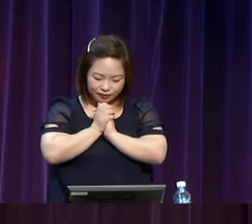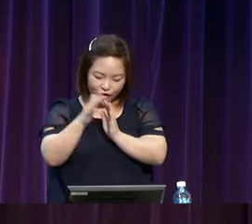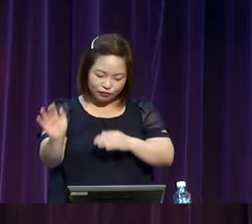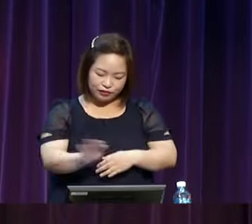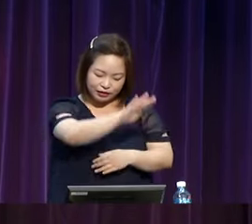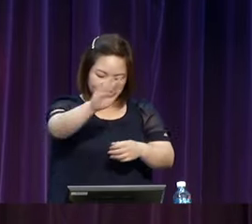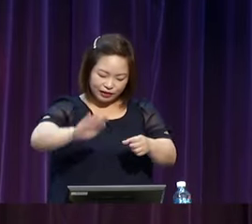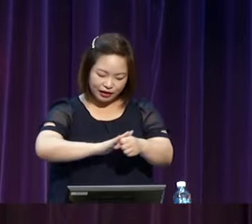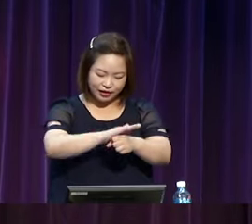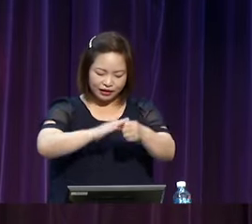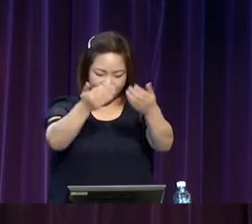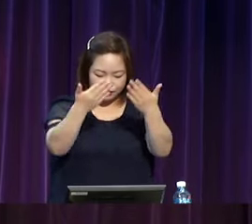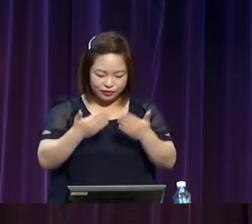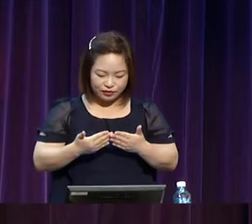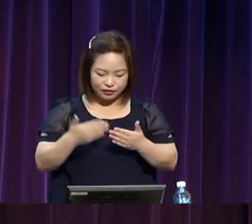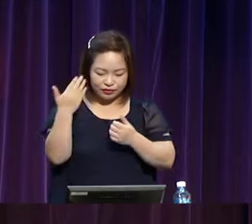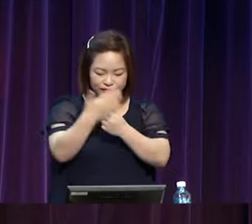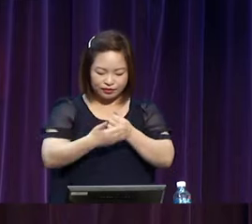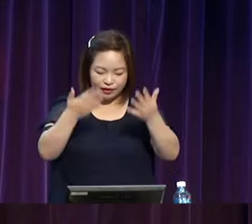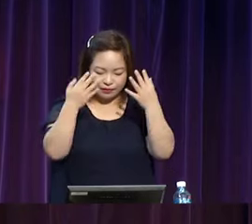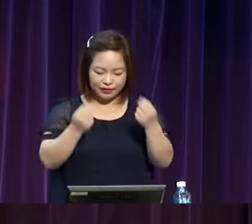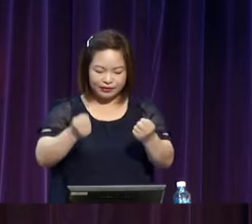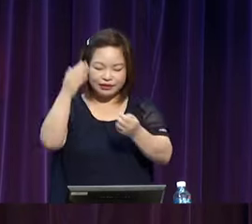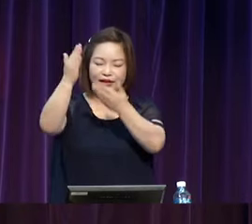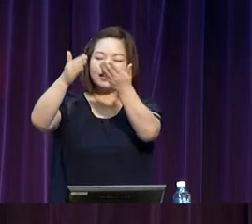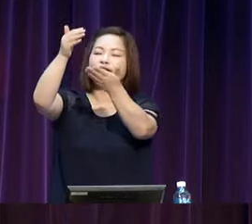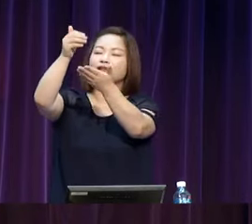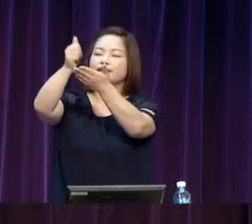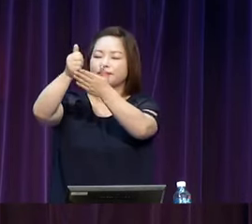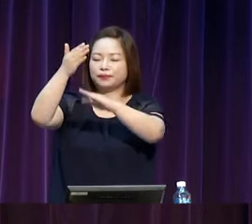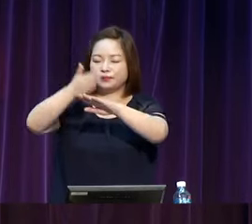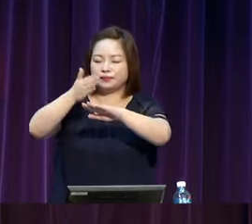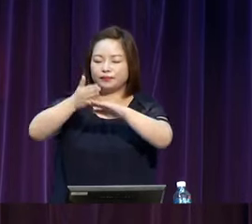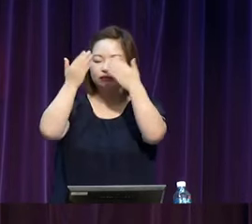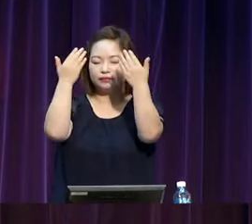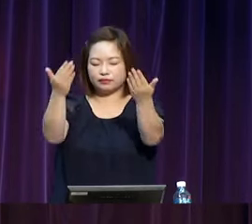우리를 사랑하시는 자비로우신 주님, 참으로 감사합니다.